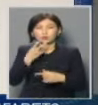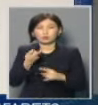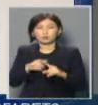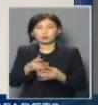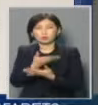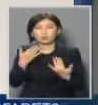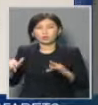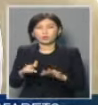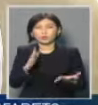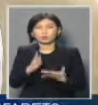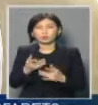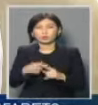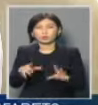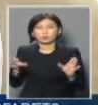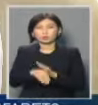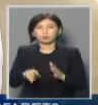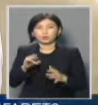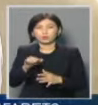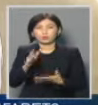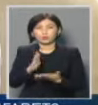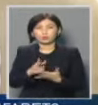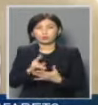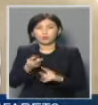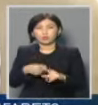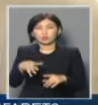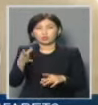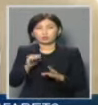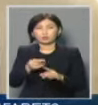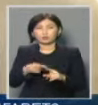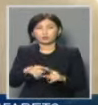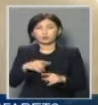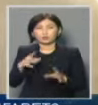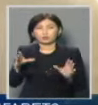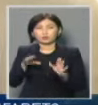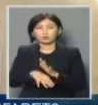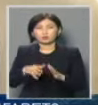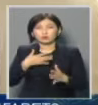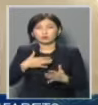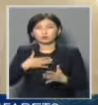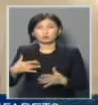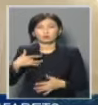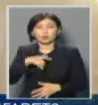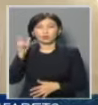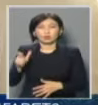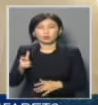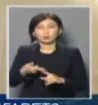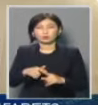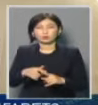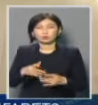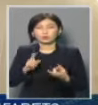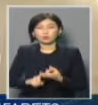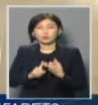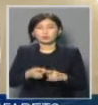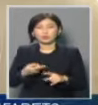побочных действиях. Все они содержат никотин. Капли жидкости задерживаются на слизистых дыхательных путей человека и создают